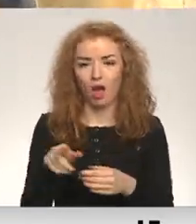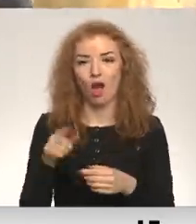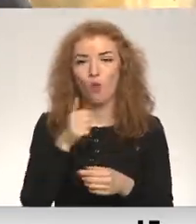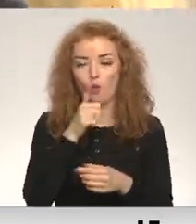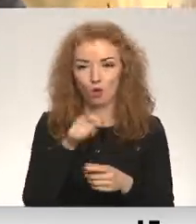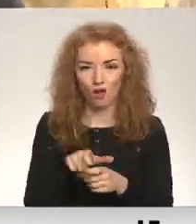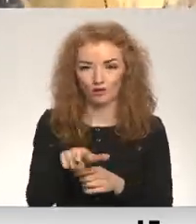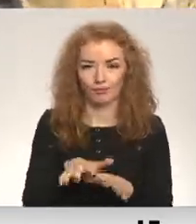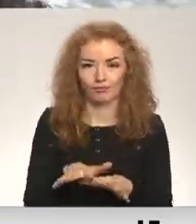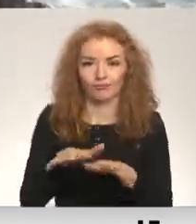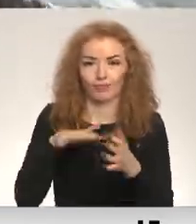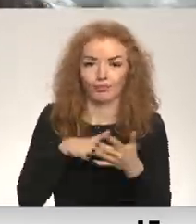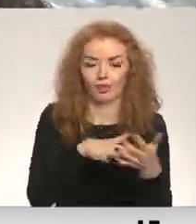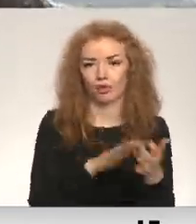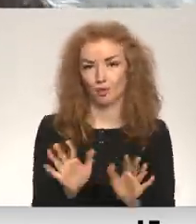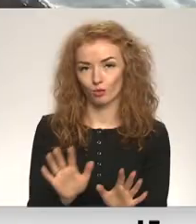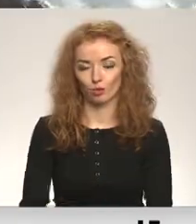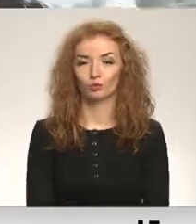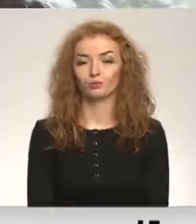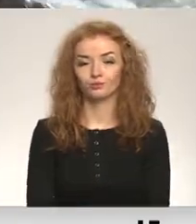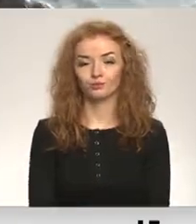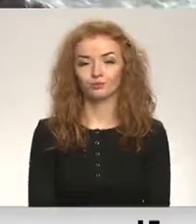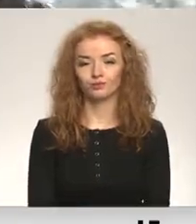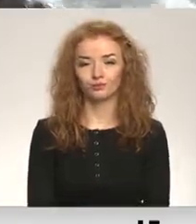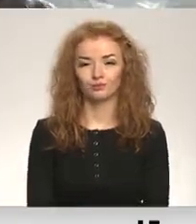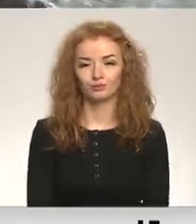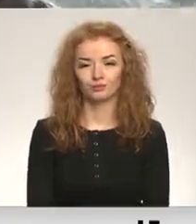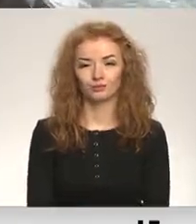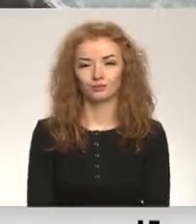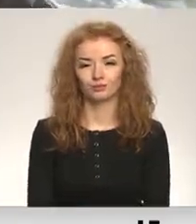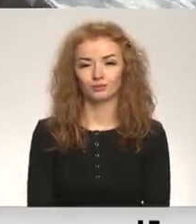gultnes aizsērējumu. Beatrise Jakobsone, Andrejs Mažāns, Latvijas reģionālā televīzija.